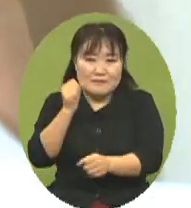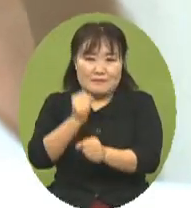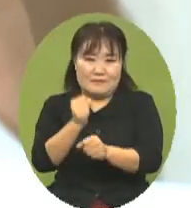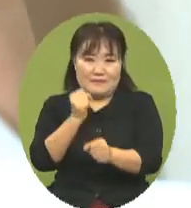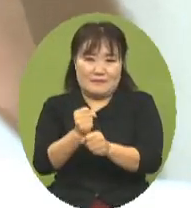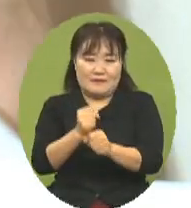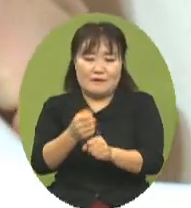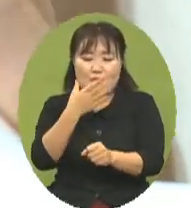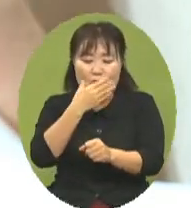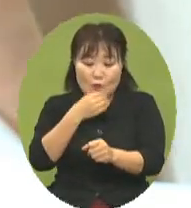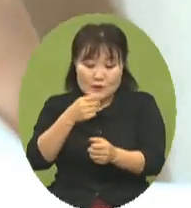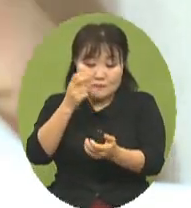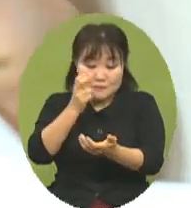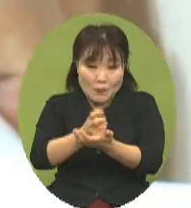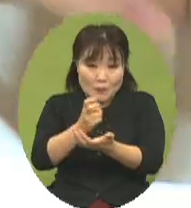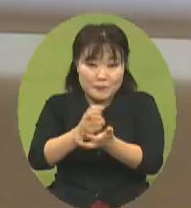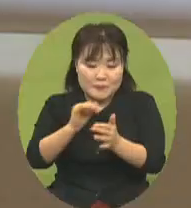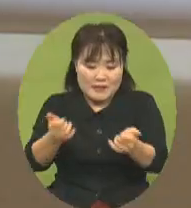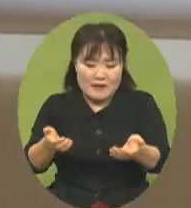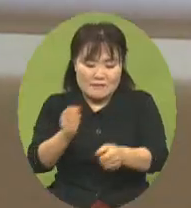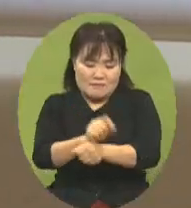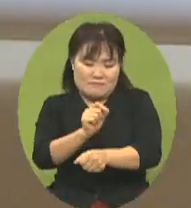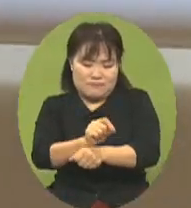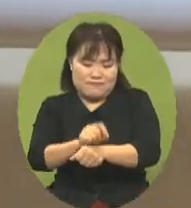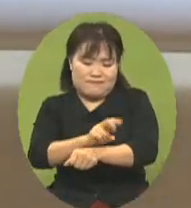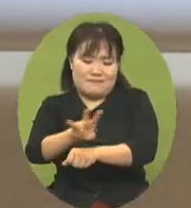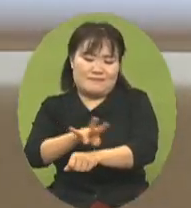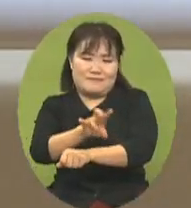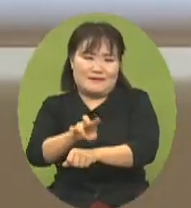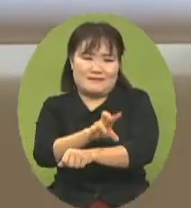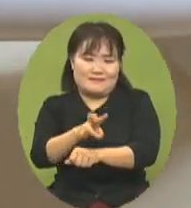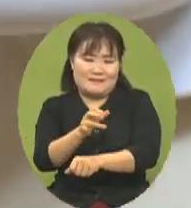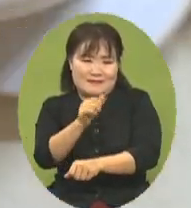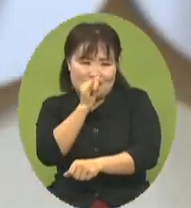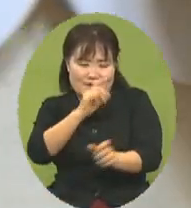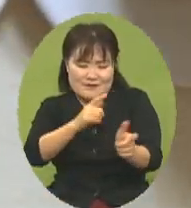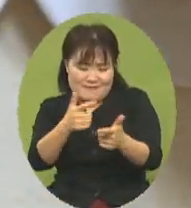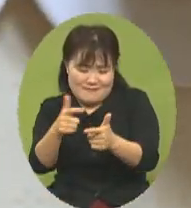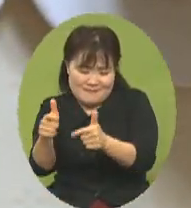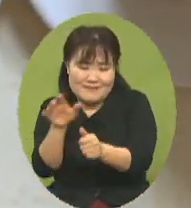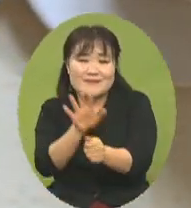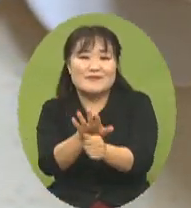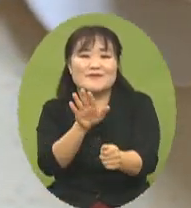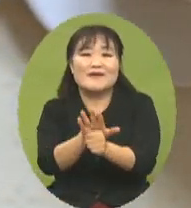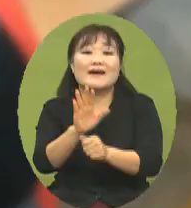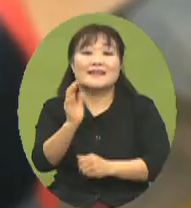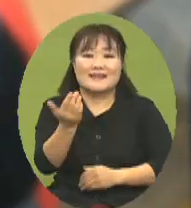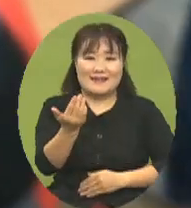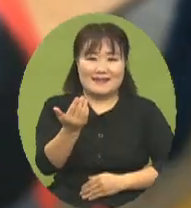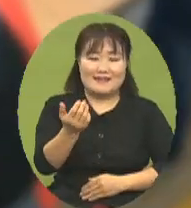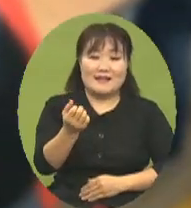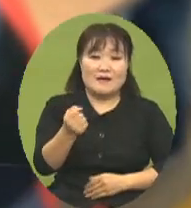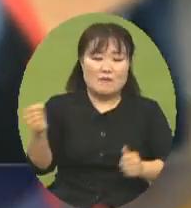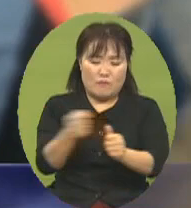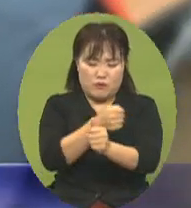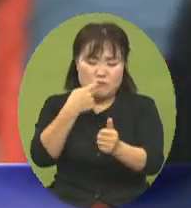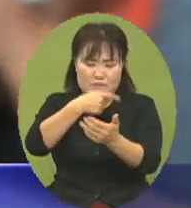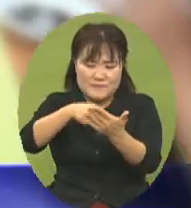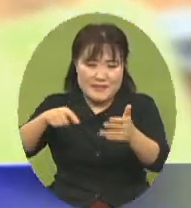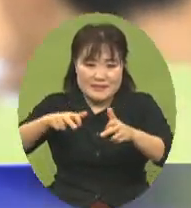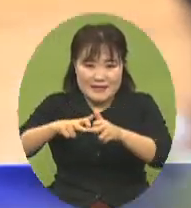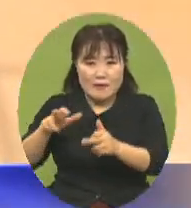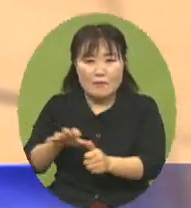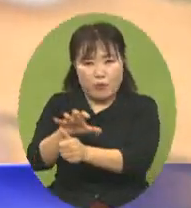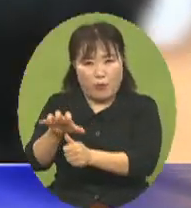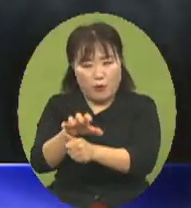조성해 복지법인 직원이 24시간 상주하며 각종 가사 생활을 지원합니다. 폭력 피해